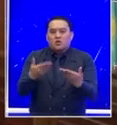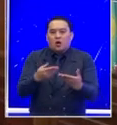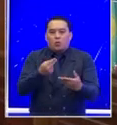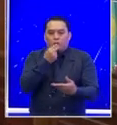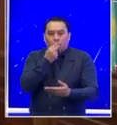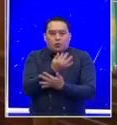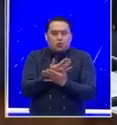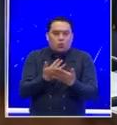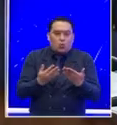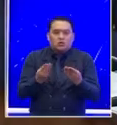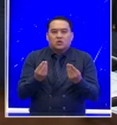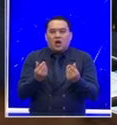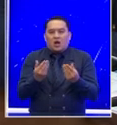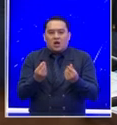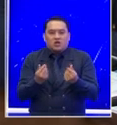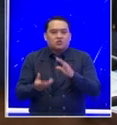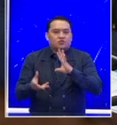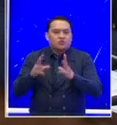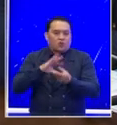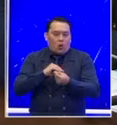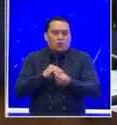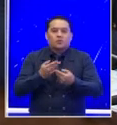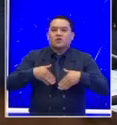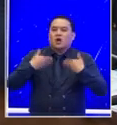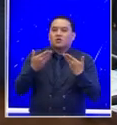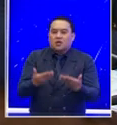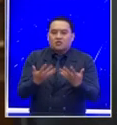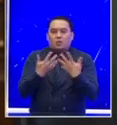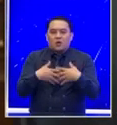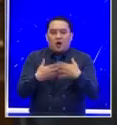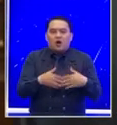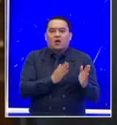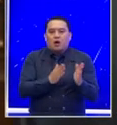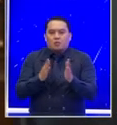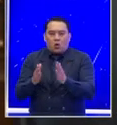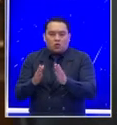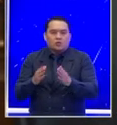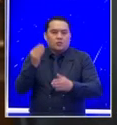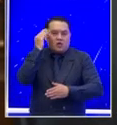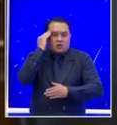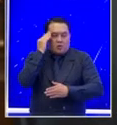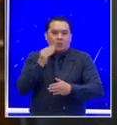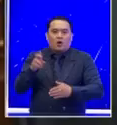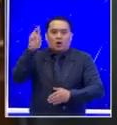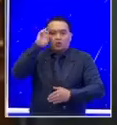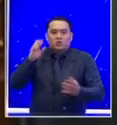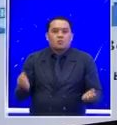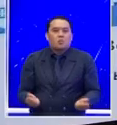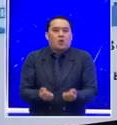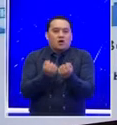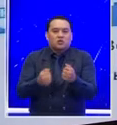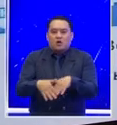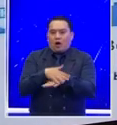продуктовых бытовых наборов в денежном эквиваленте. Предоставленный механизм должен стать действенной мерой государственной поддержки как